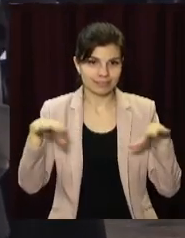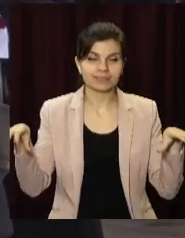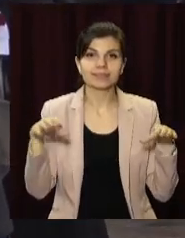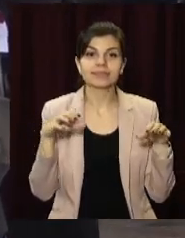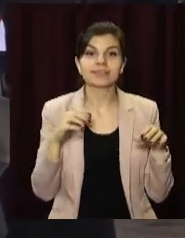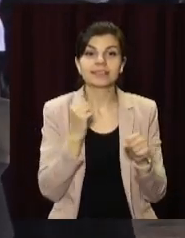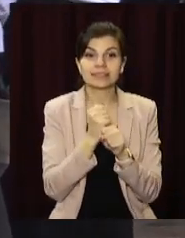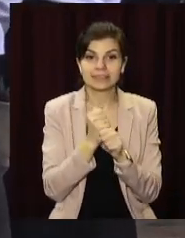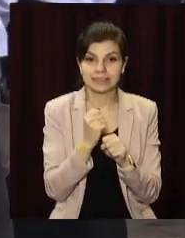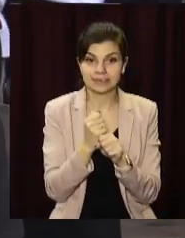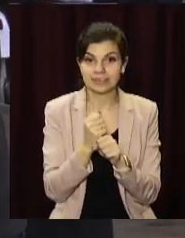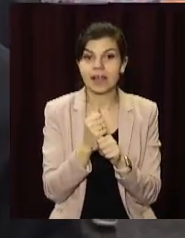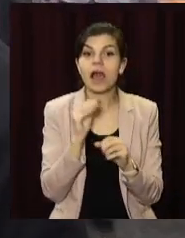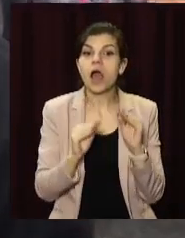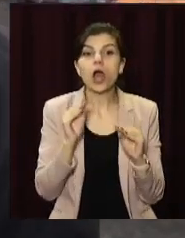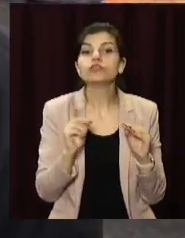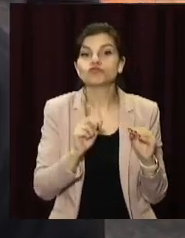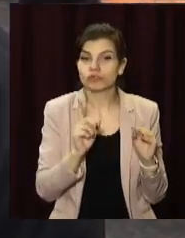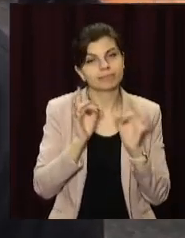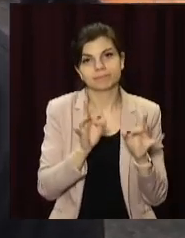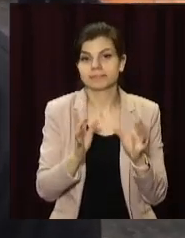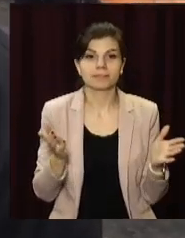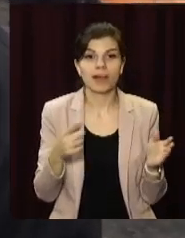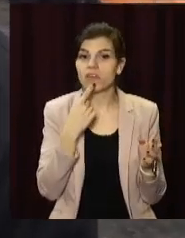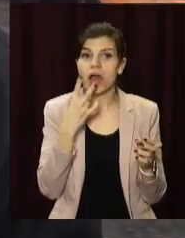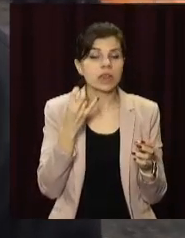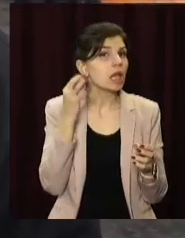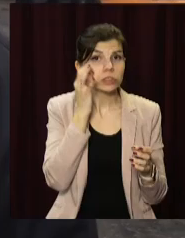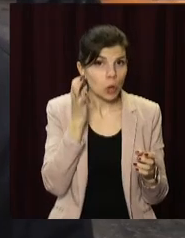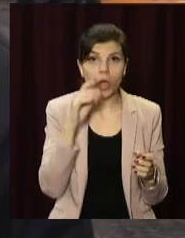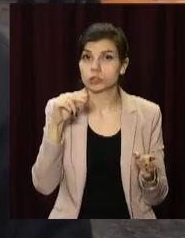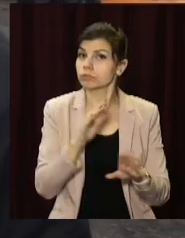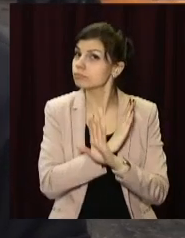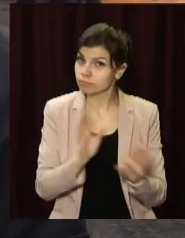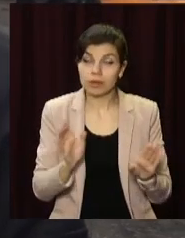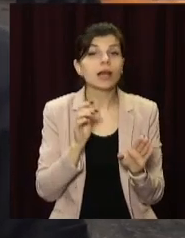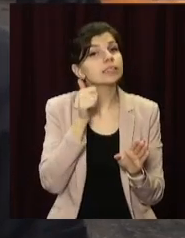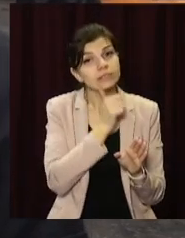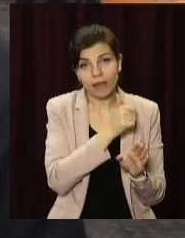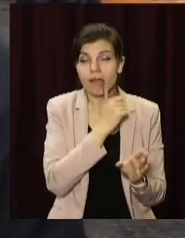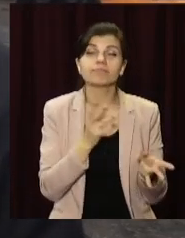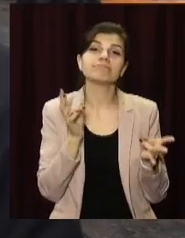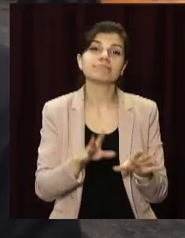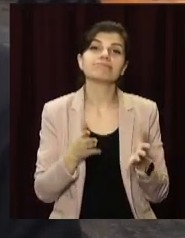його творці не розкривають. Він не солоний, не солодкий. Це секретом залишиться.